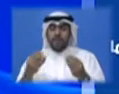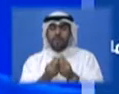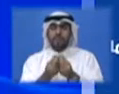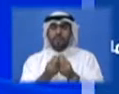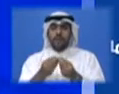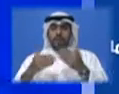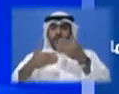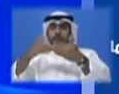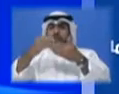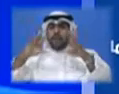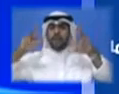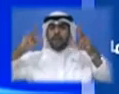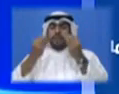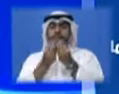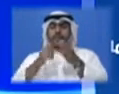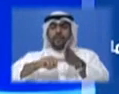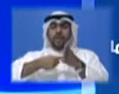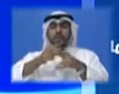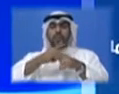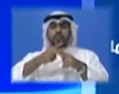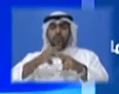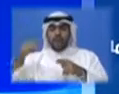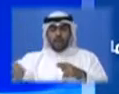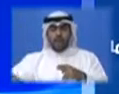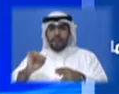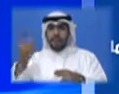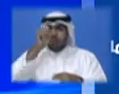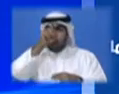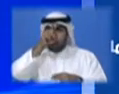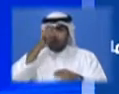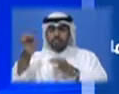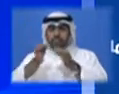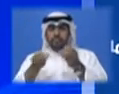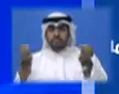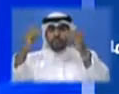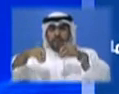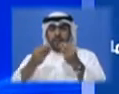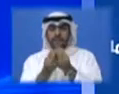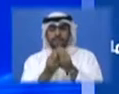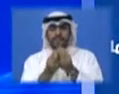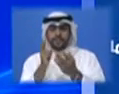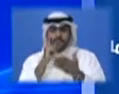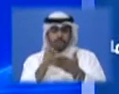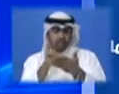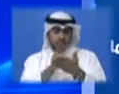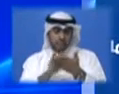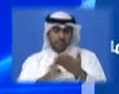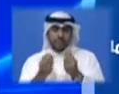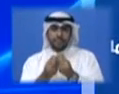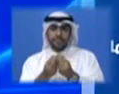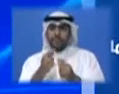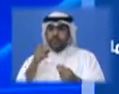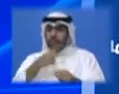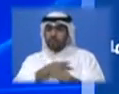الدولية للعلوم والتكنولوجيا في الكويت، ومشروع مرسوم بالموافقة على مذكرة التفاهم بين حكومة